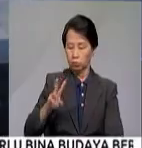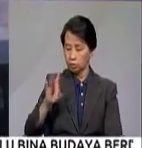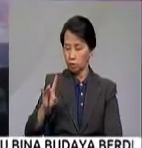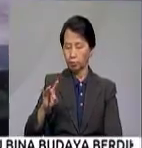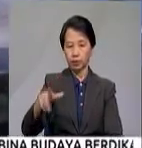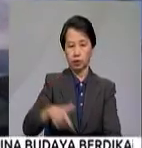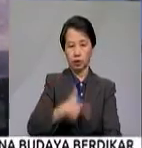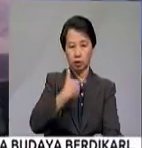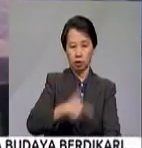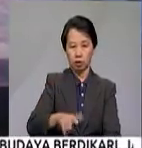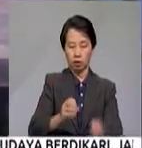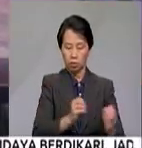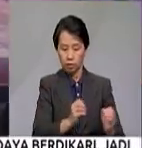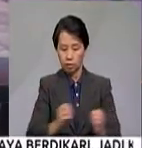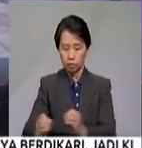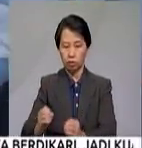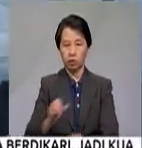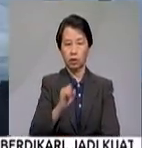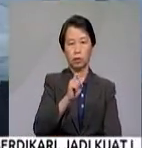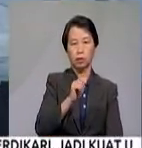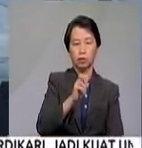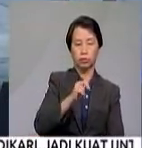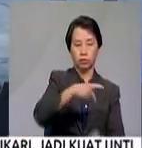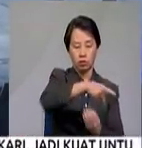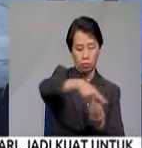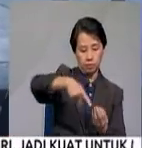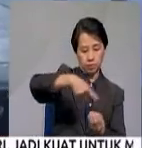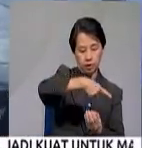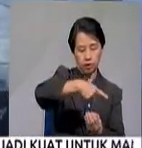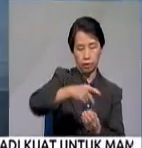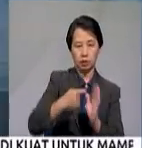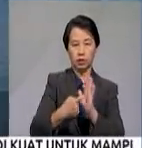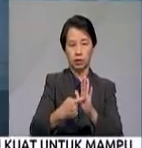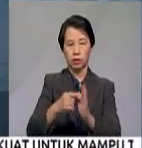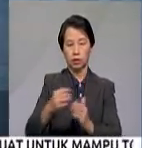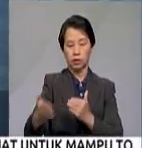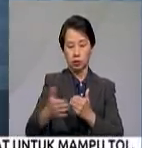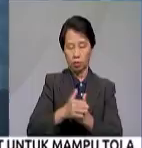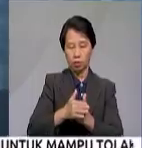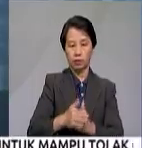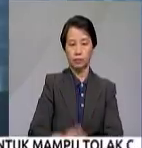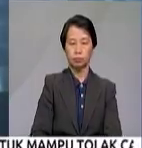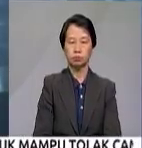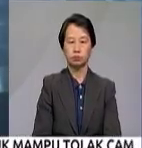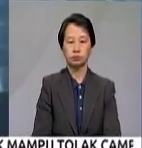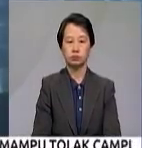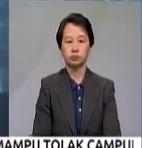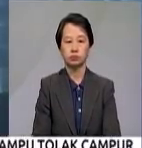itu dianjurkan oleh Star Planet dan dipersembahkan oleh Get Back.